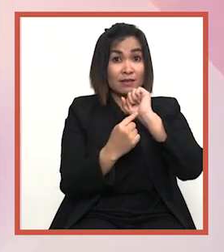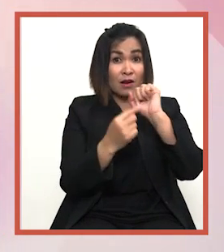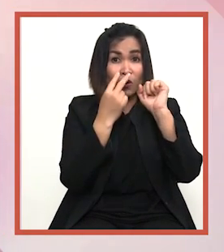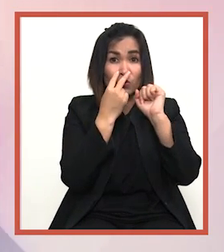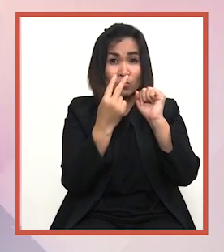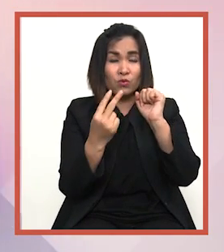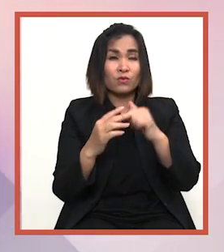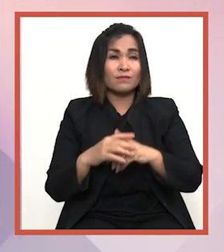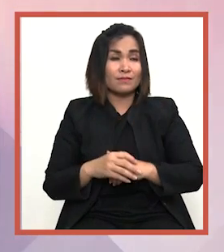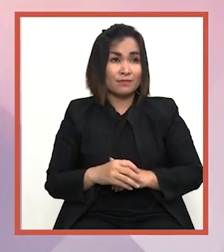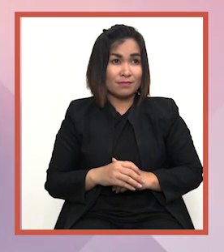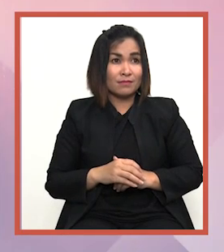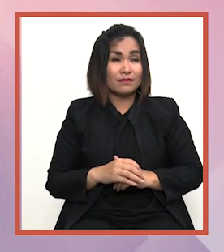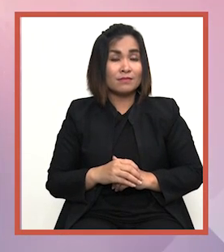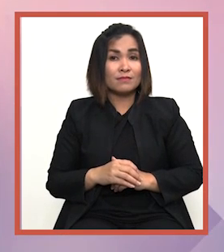ครับนะ